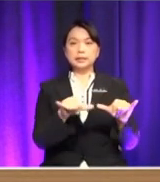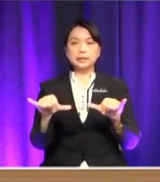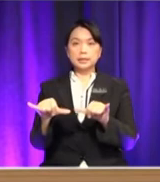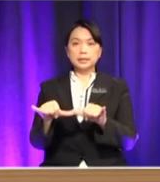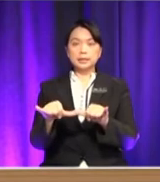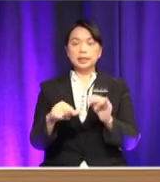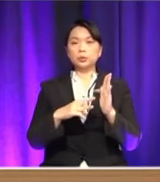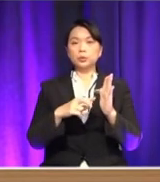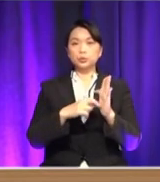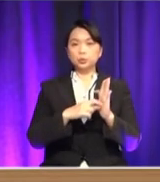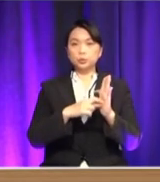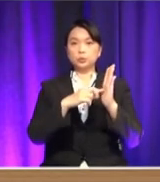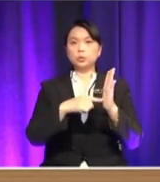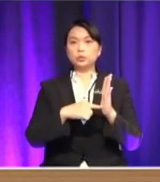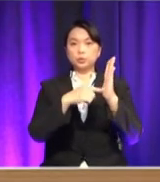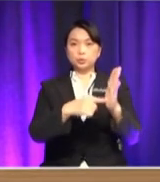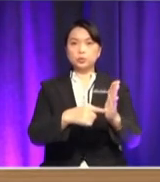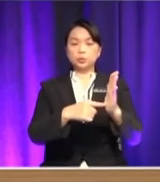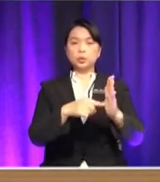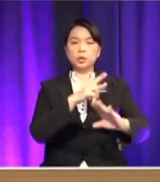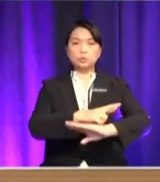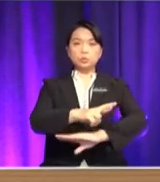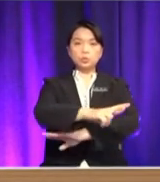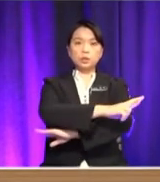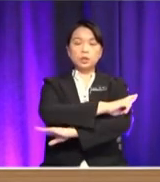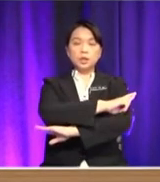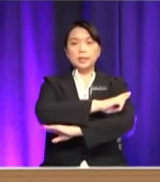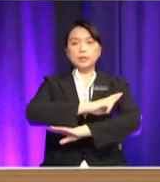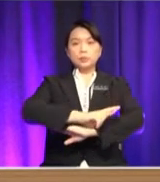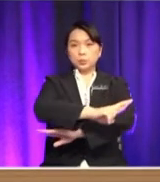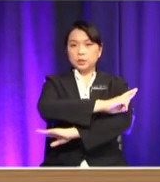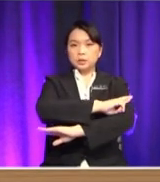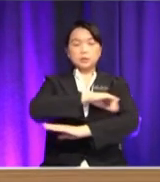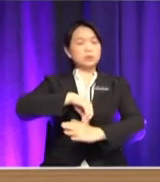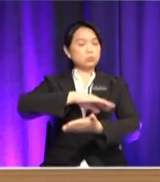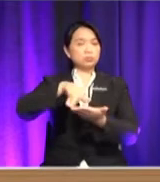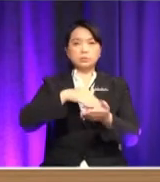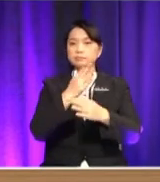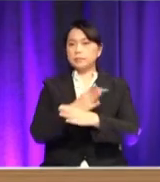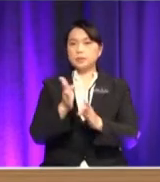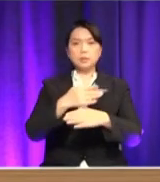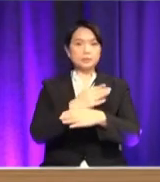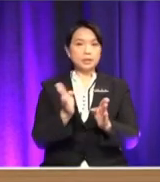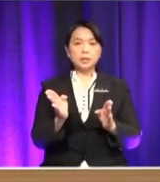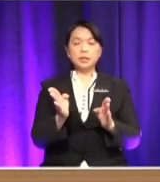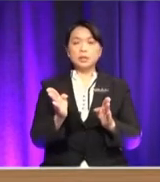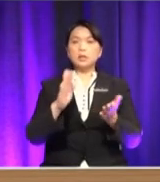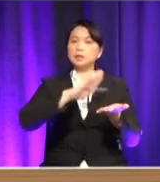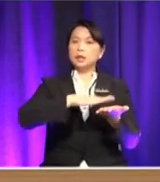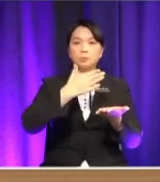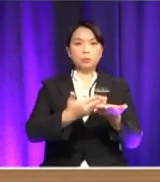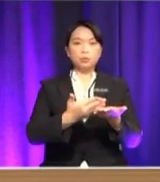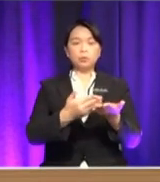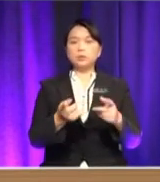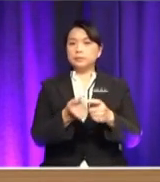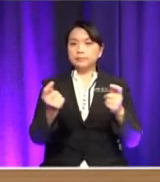ruang-ruang jenis ruang tentunya ruang tamu ruang keluarga a bilik satu bilik dua ruang dapur ruang makan